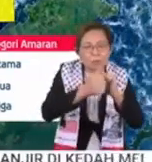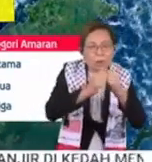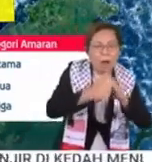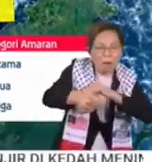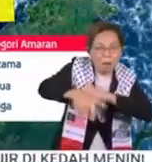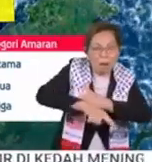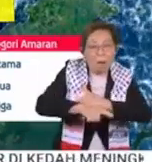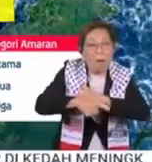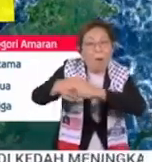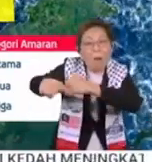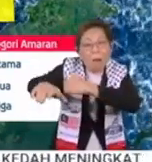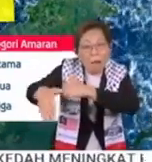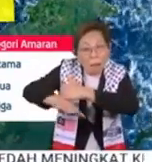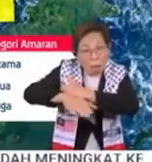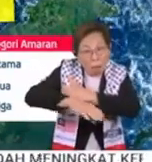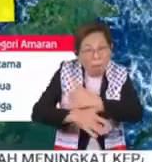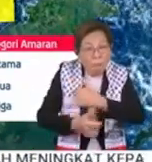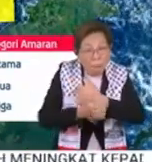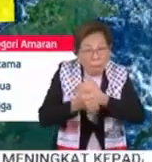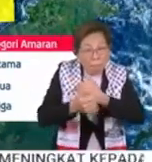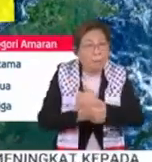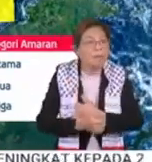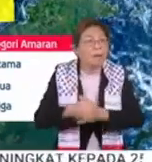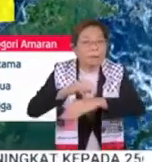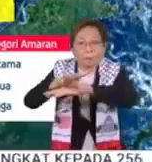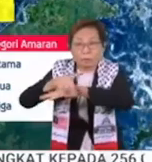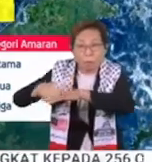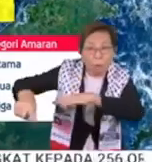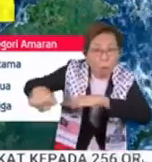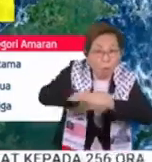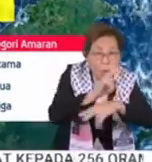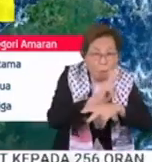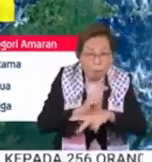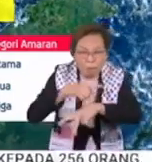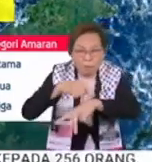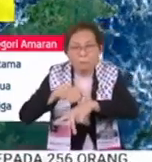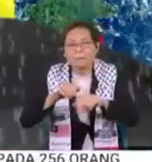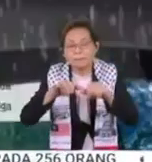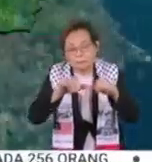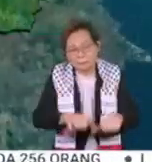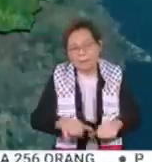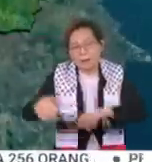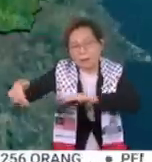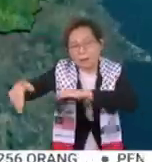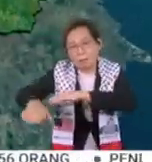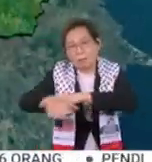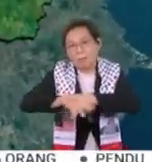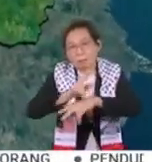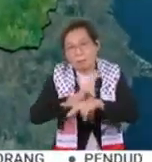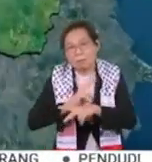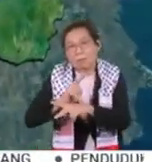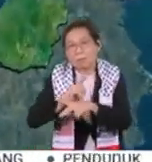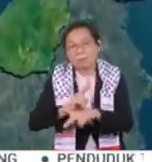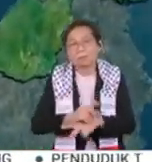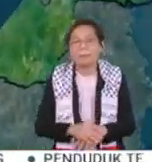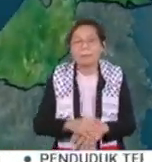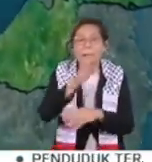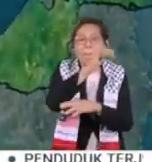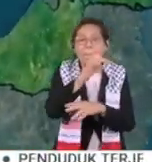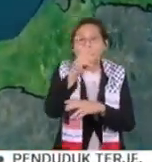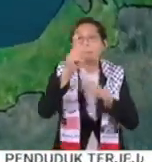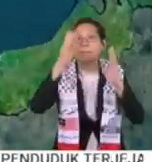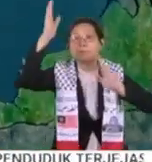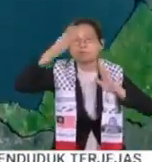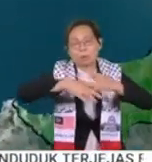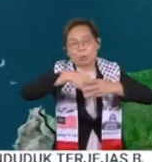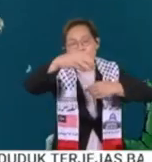laut. Oleh demikian, kami nasihatkan orang awam agar sentiasa berwaspada ketika berada di kawasan perairan berkenaan. Seterusnya, Met Malaysia juga